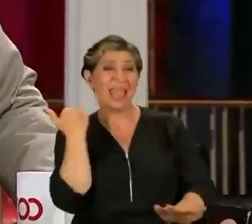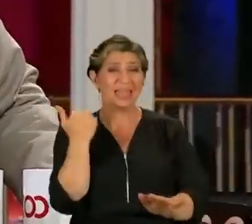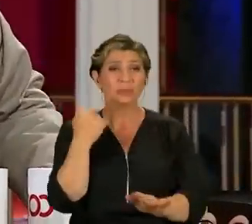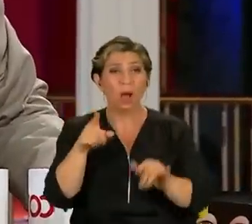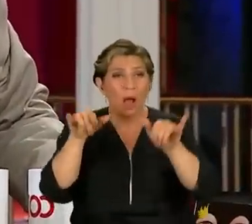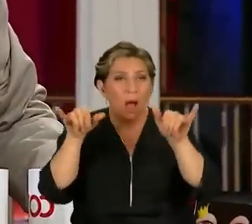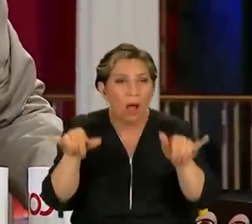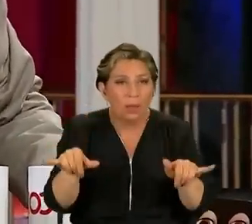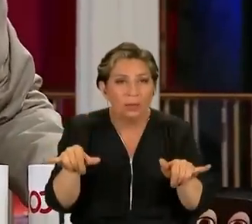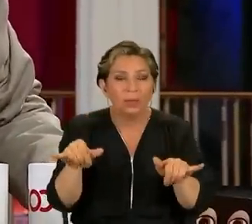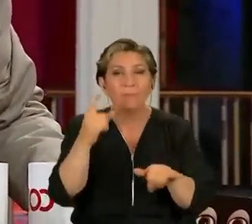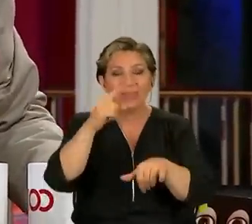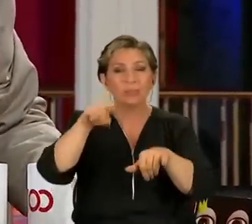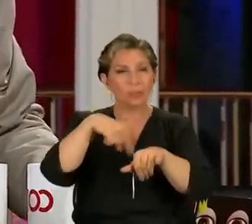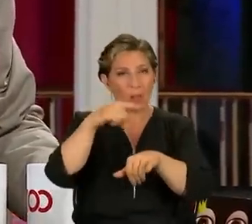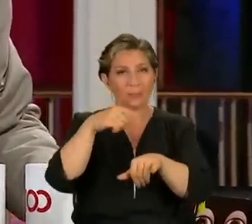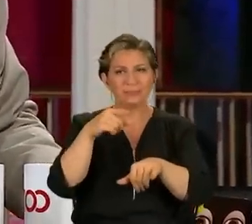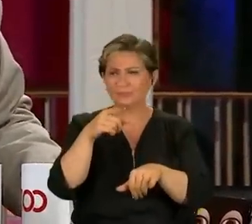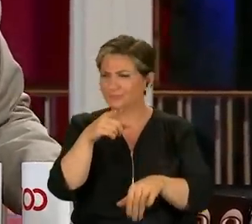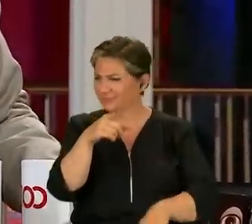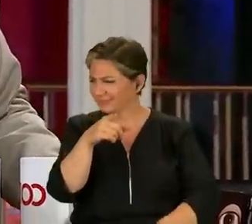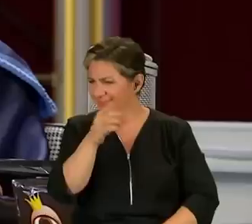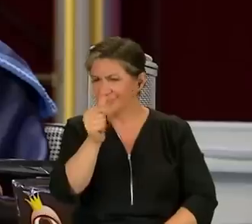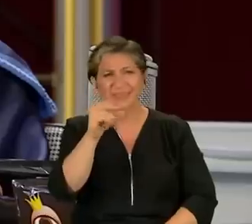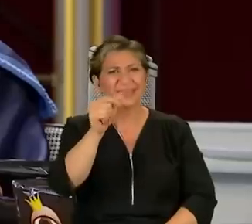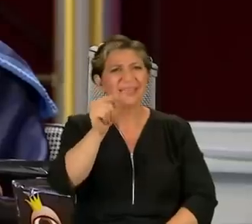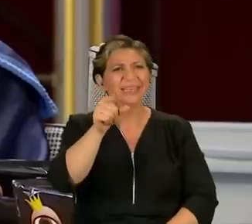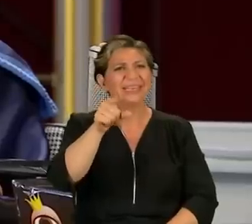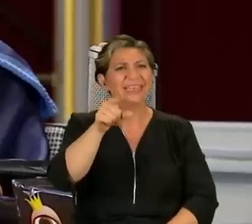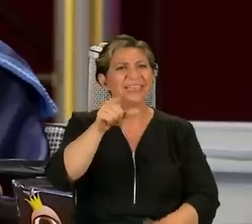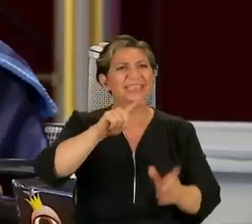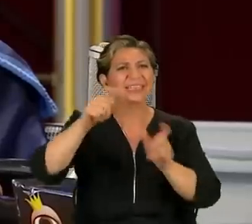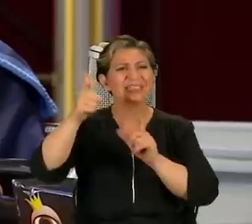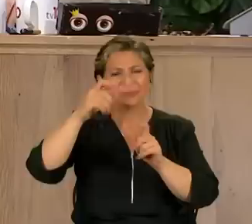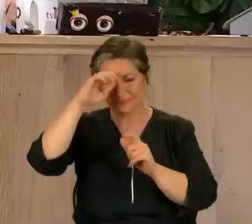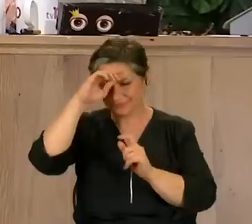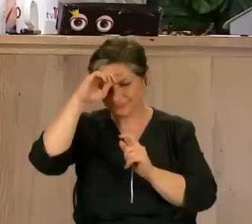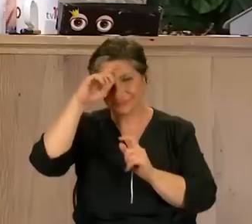Bu aynı bir dönem neydi şu şeyin oraya taşı hani